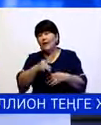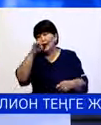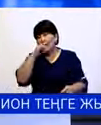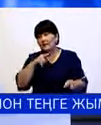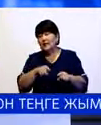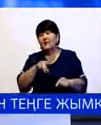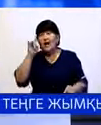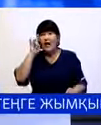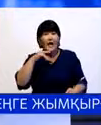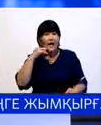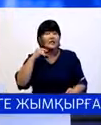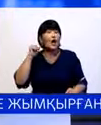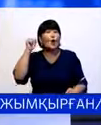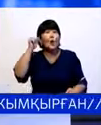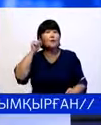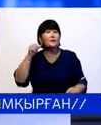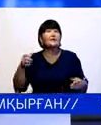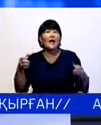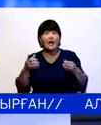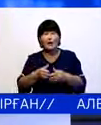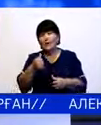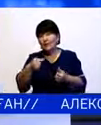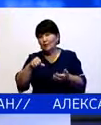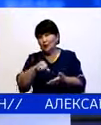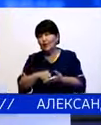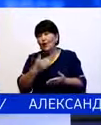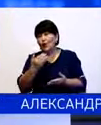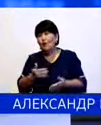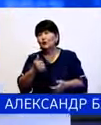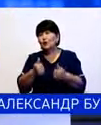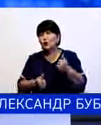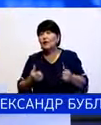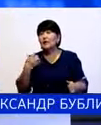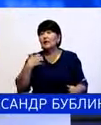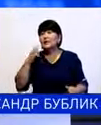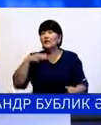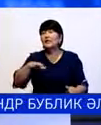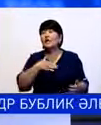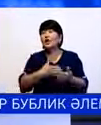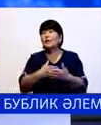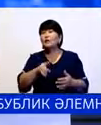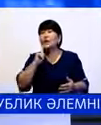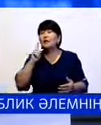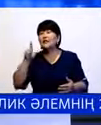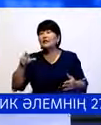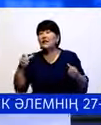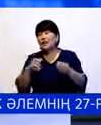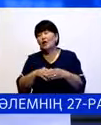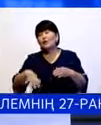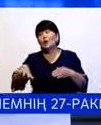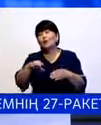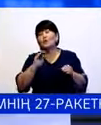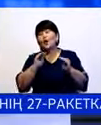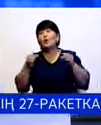Katar, Azerbaycan men Özbekistan komandalar da bahsınadı. Osı dodada Sır elinin patriot jastarının komandası öñirlik